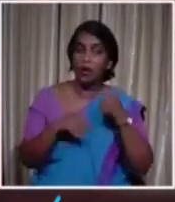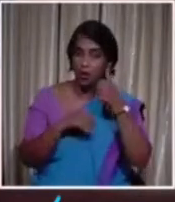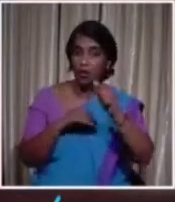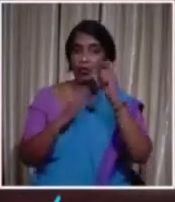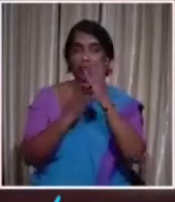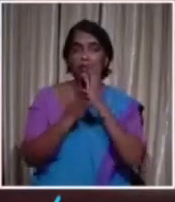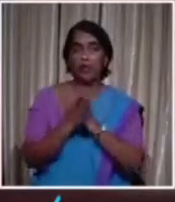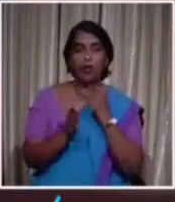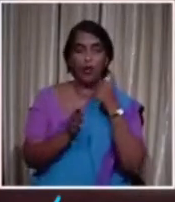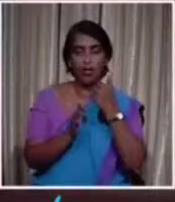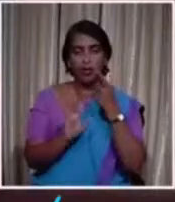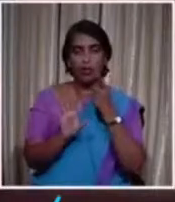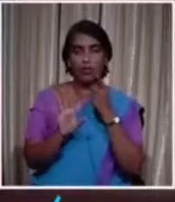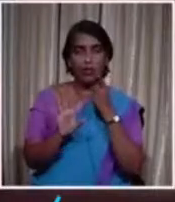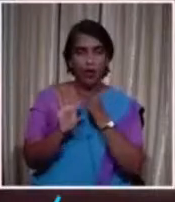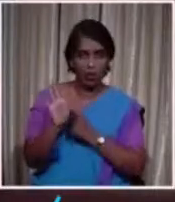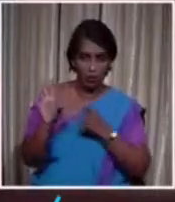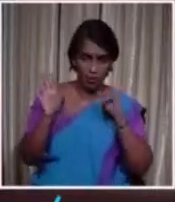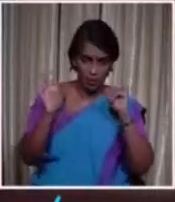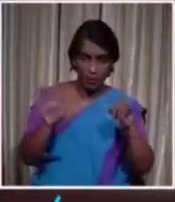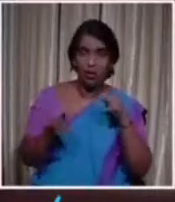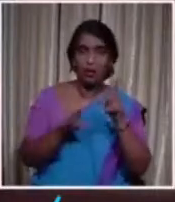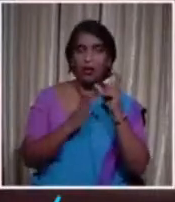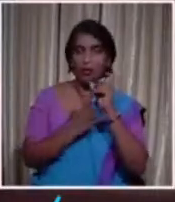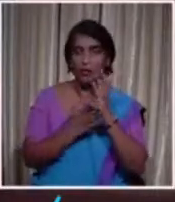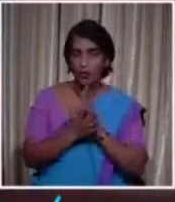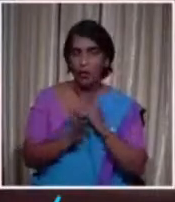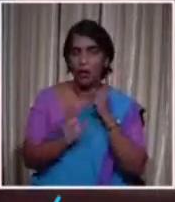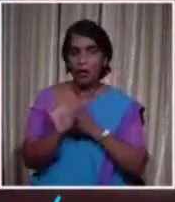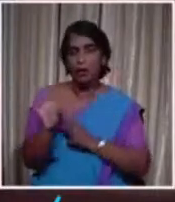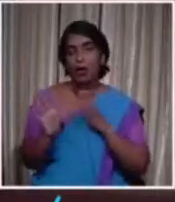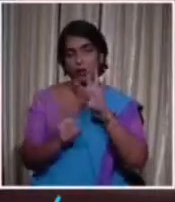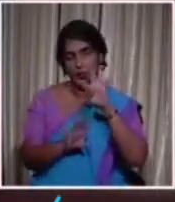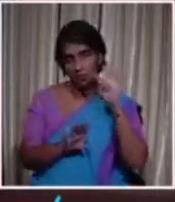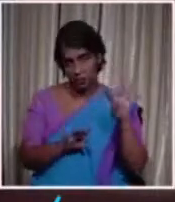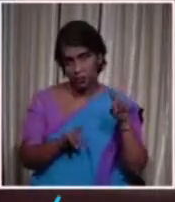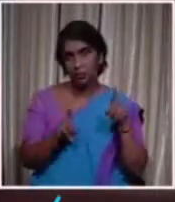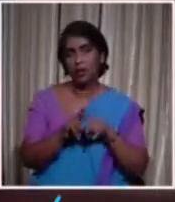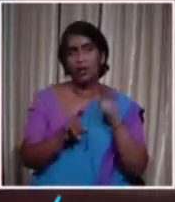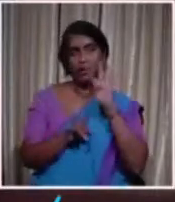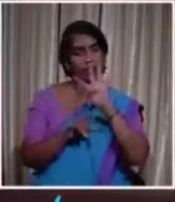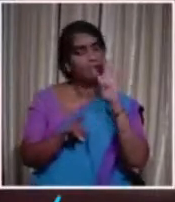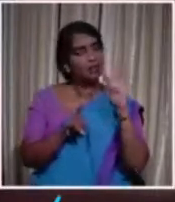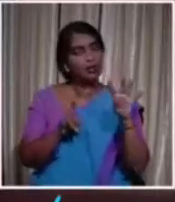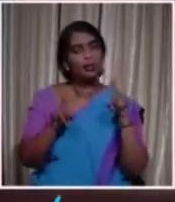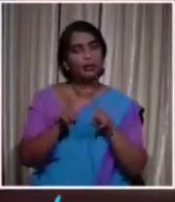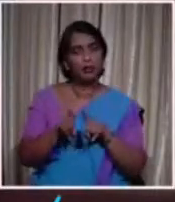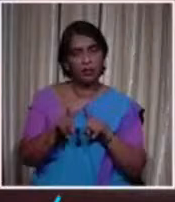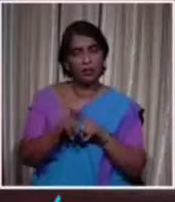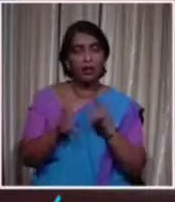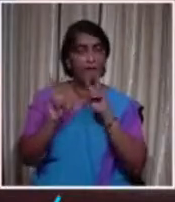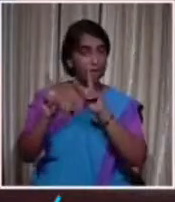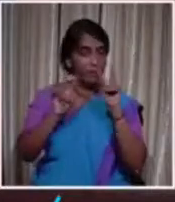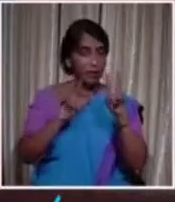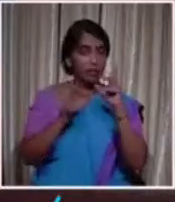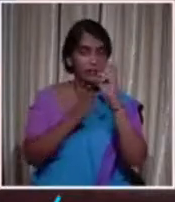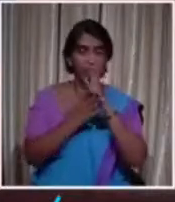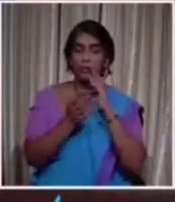और दुहा मे व्यवस्था और हतली सतर हतली सतर मे विशदेवनी